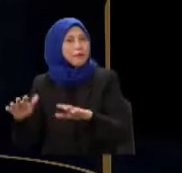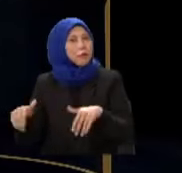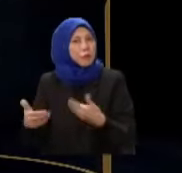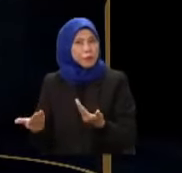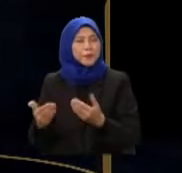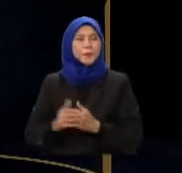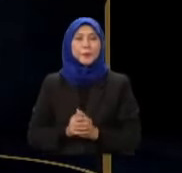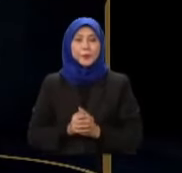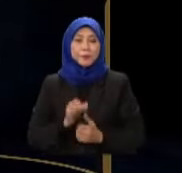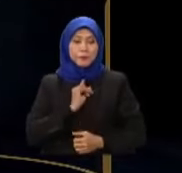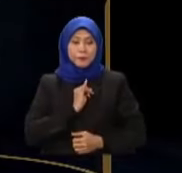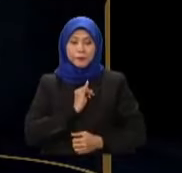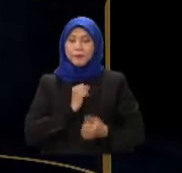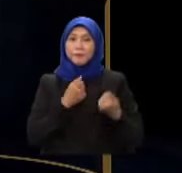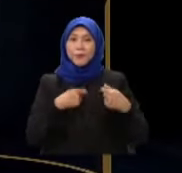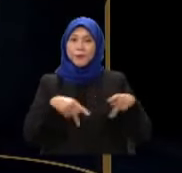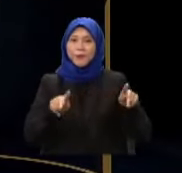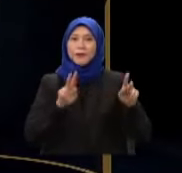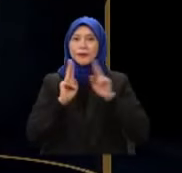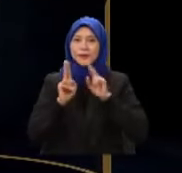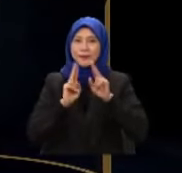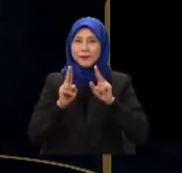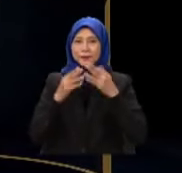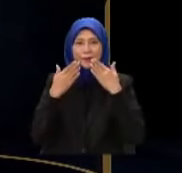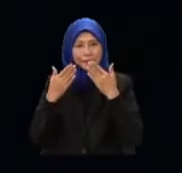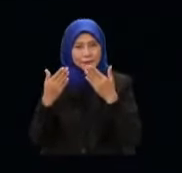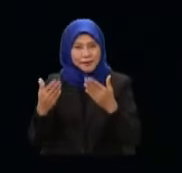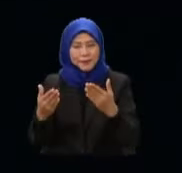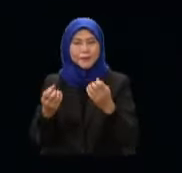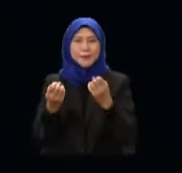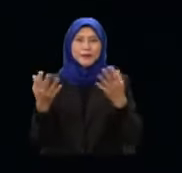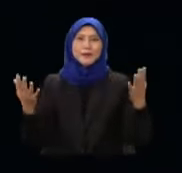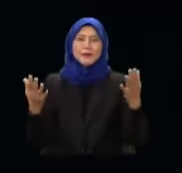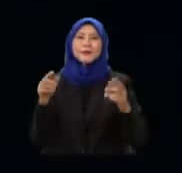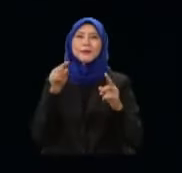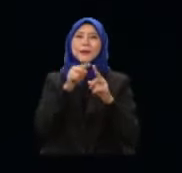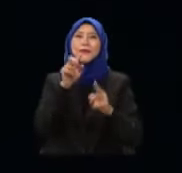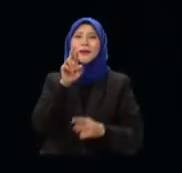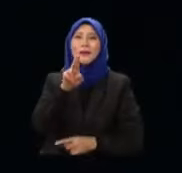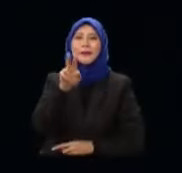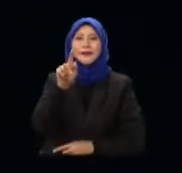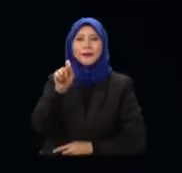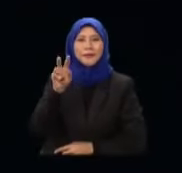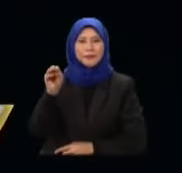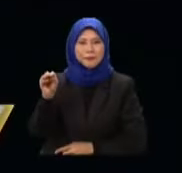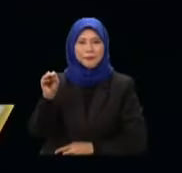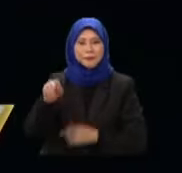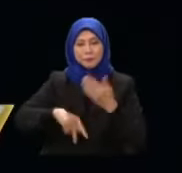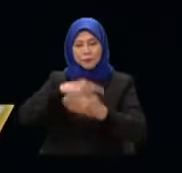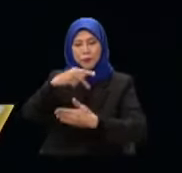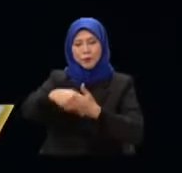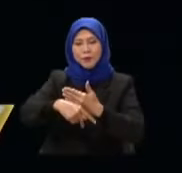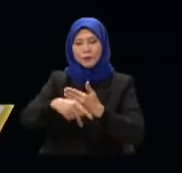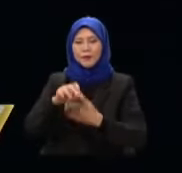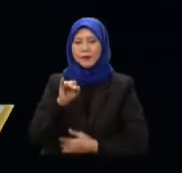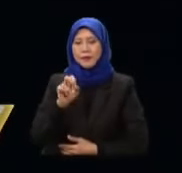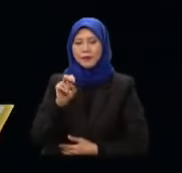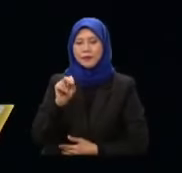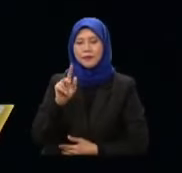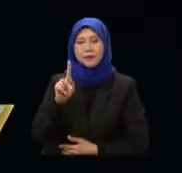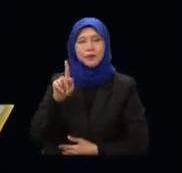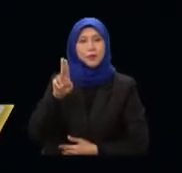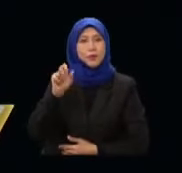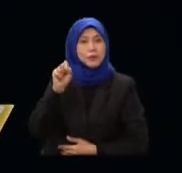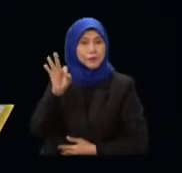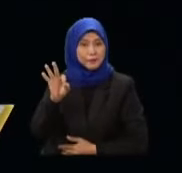terlebih dahulu ngambek kesempatannya untuk mengucapkan terima kasih banyak kepada pihak arti m-h dibawa program inklusif ada ini